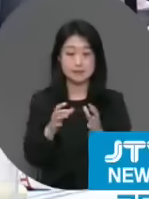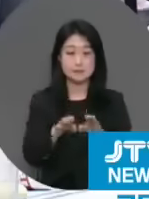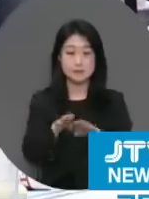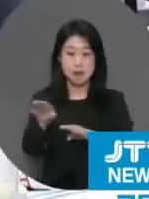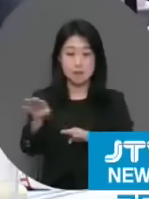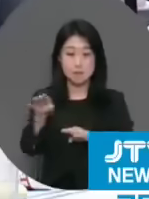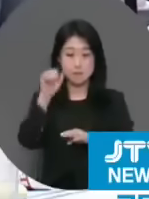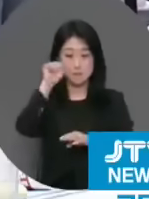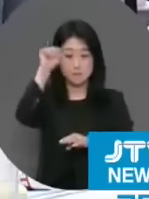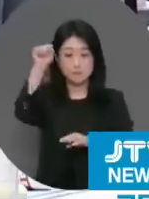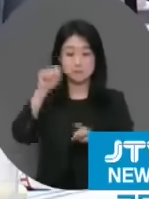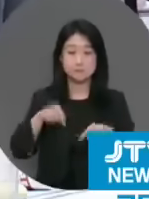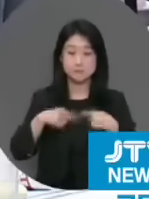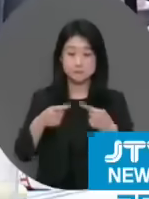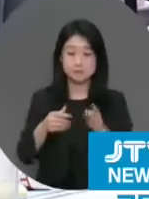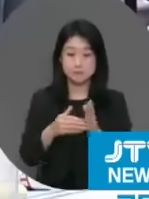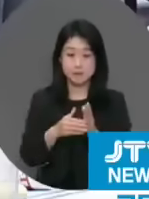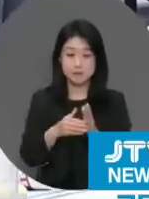했어요.